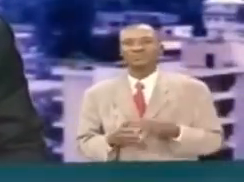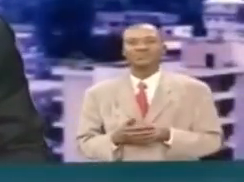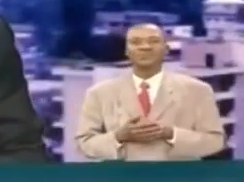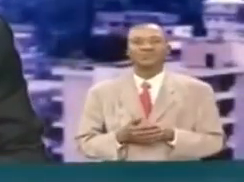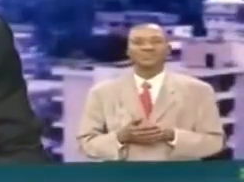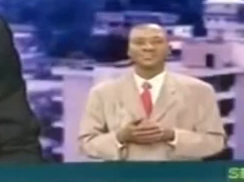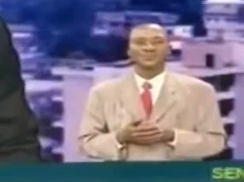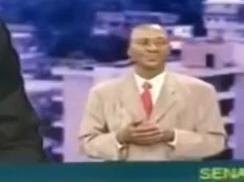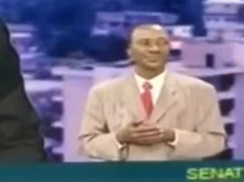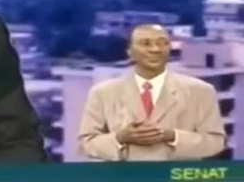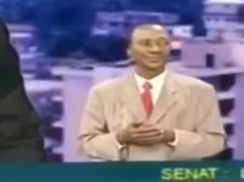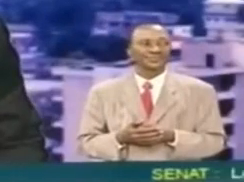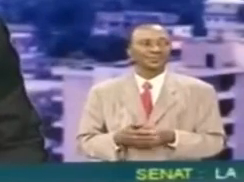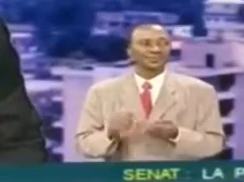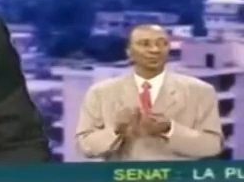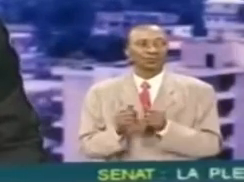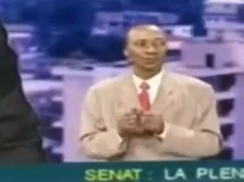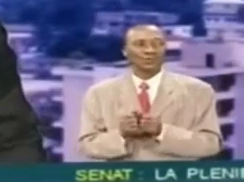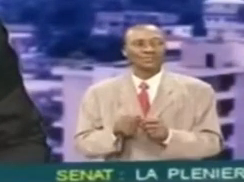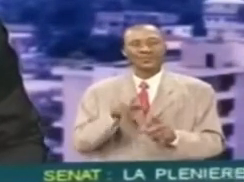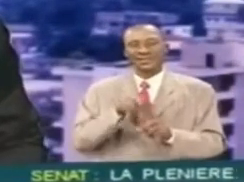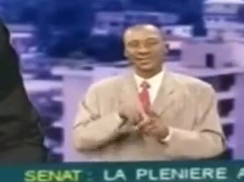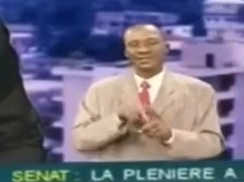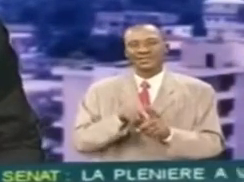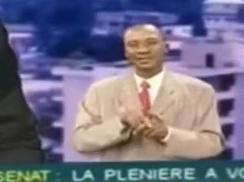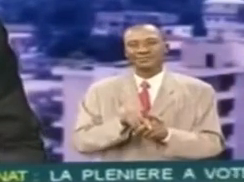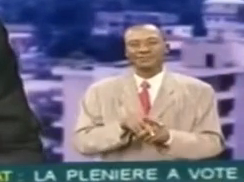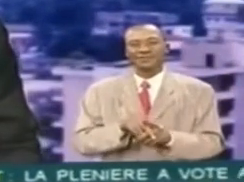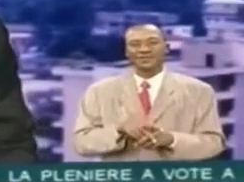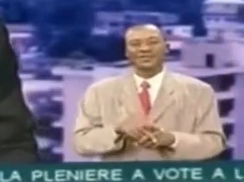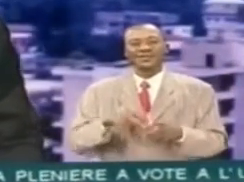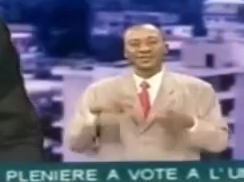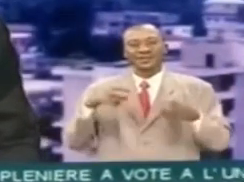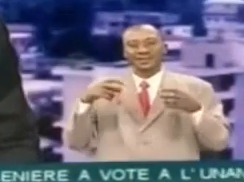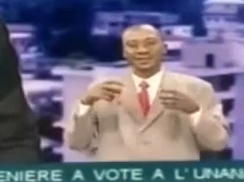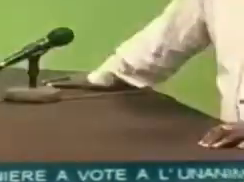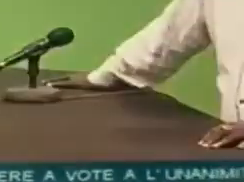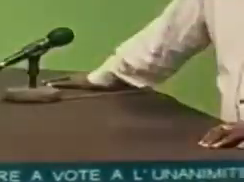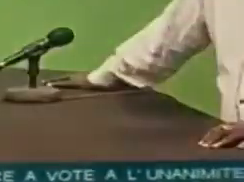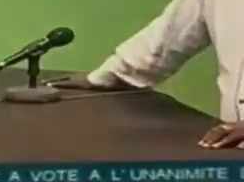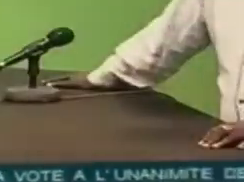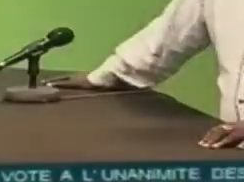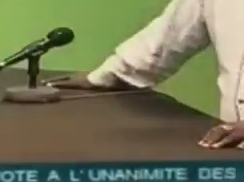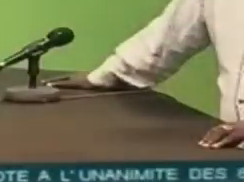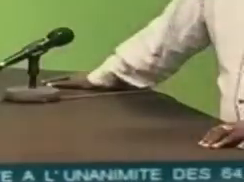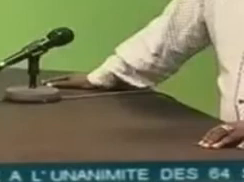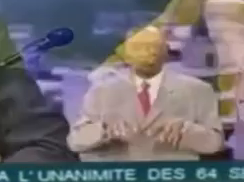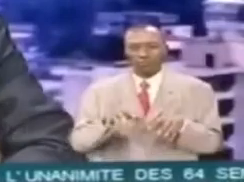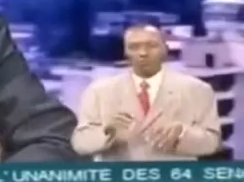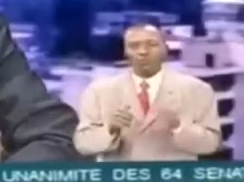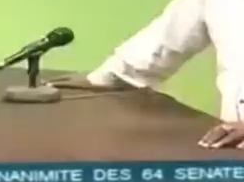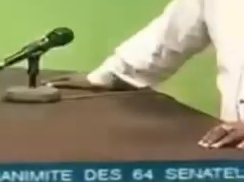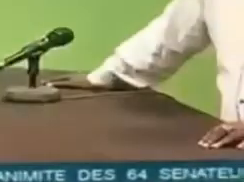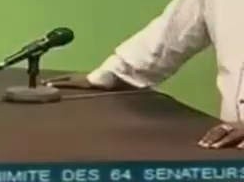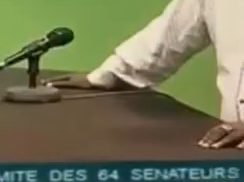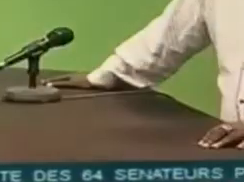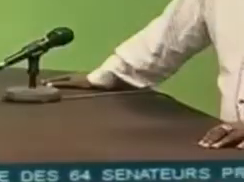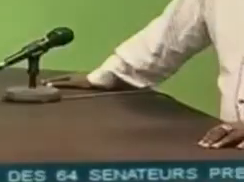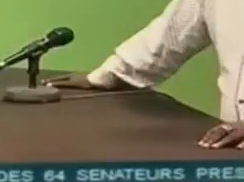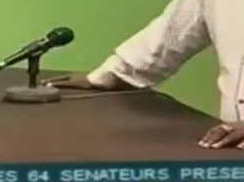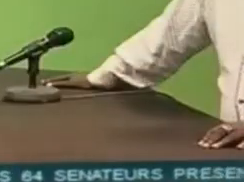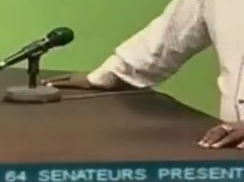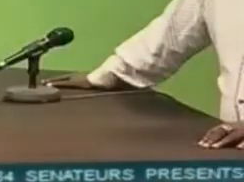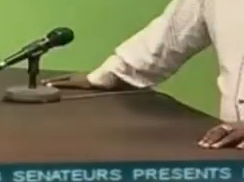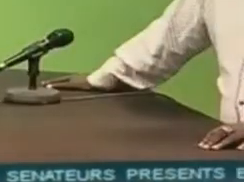des réserves minières en République démocratique du Congo, 11 millions de dollars américains pour la recherche,